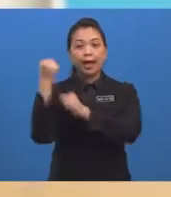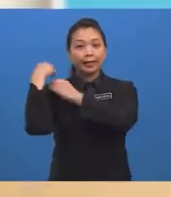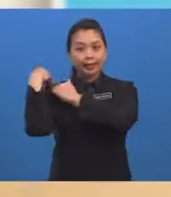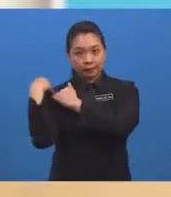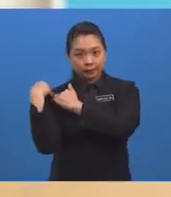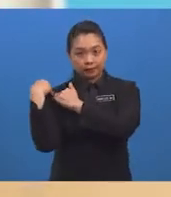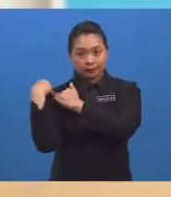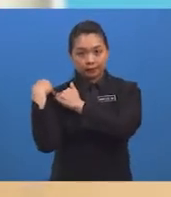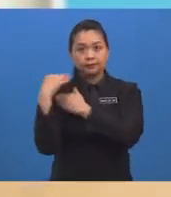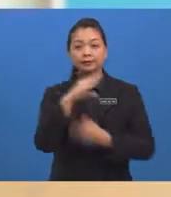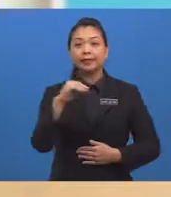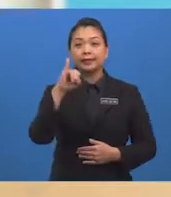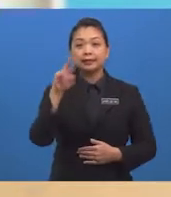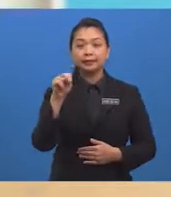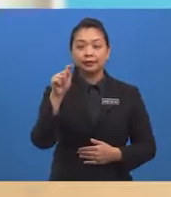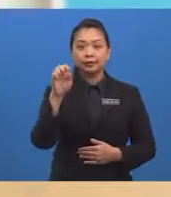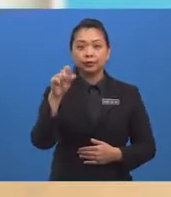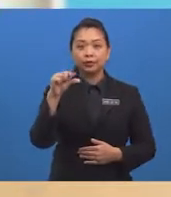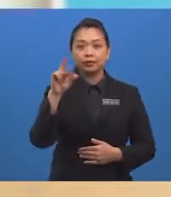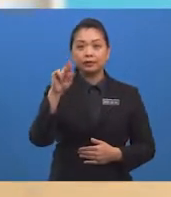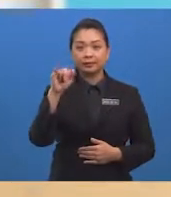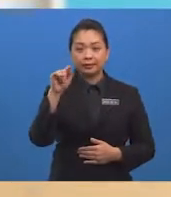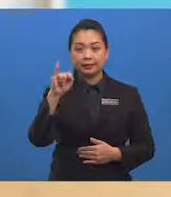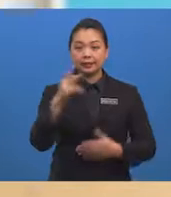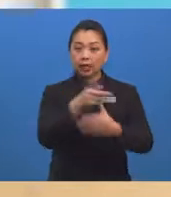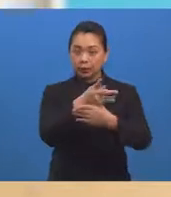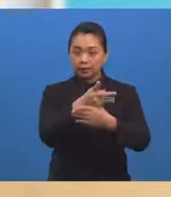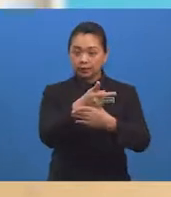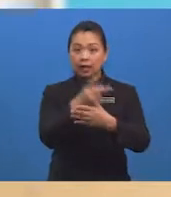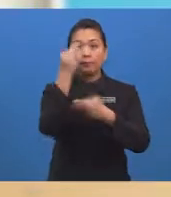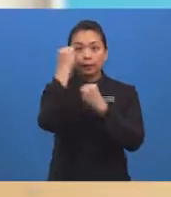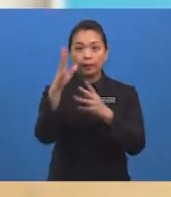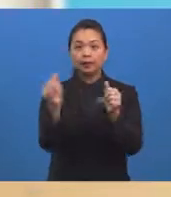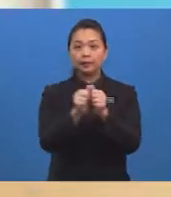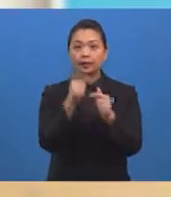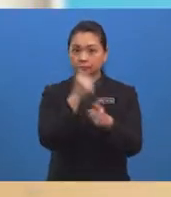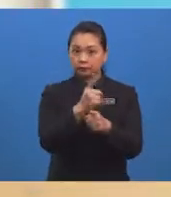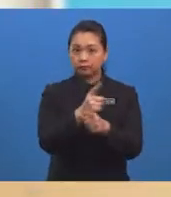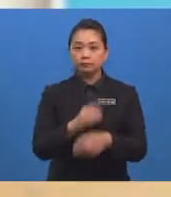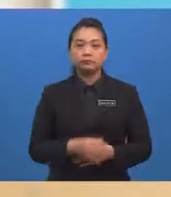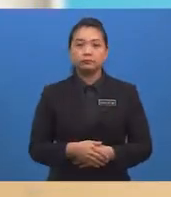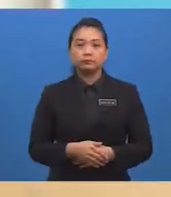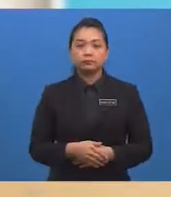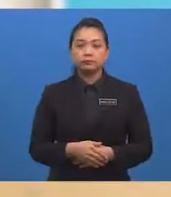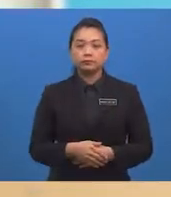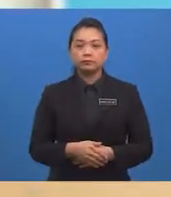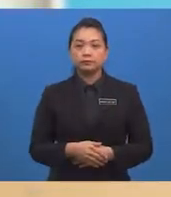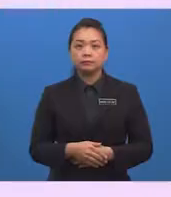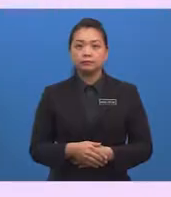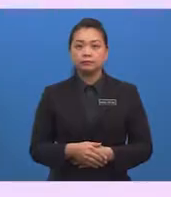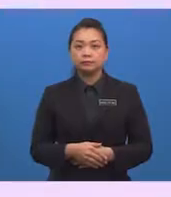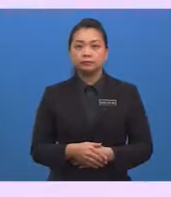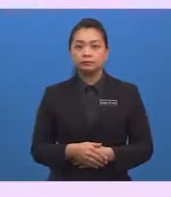dan integriti serta berkongsi maklumat secara telus. Seterusnya para pelajar, cikgu akan menerangkan